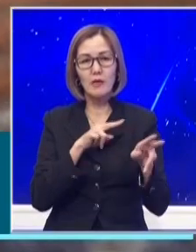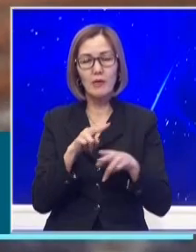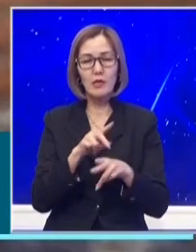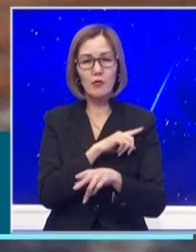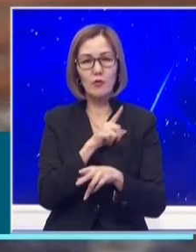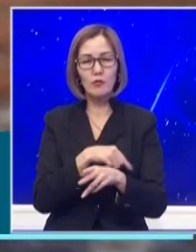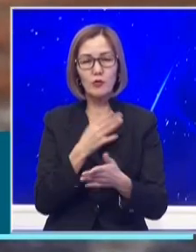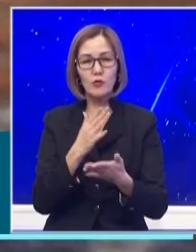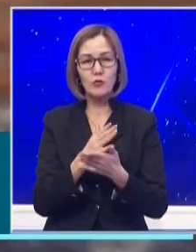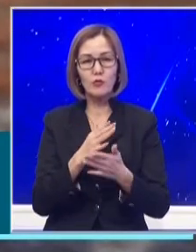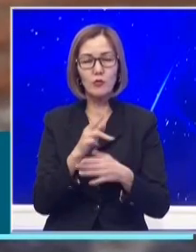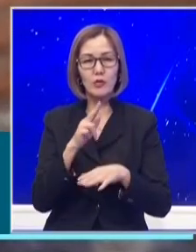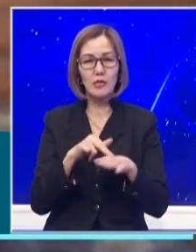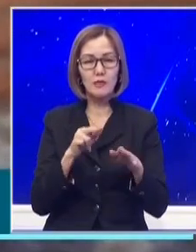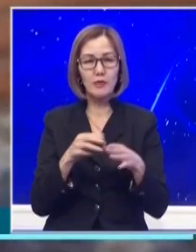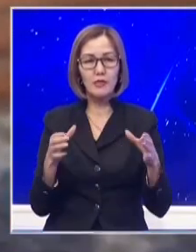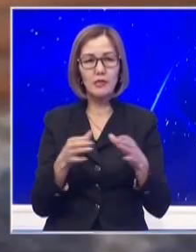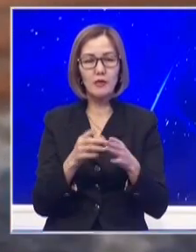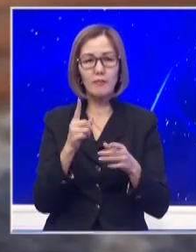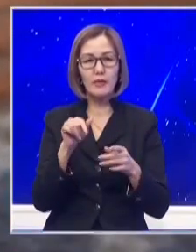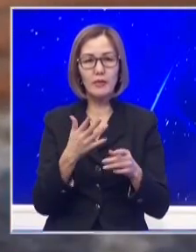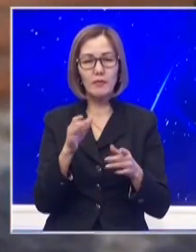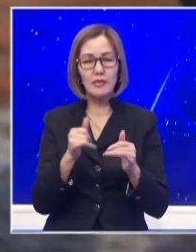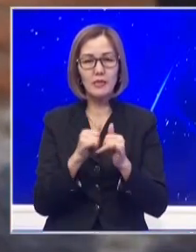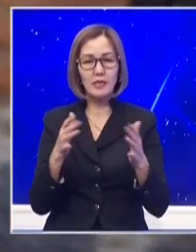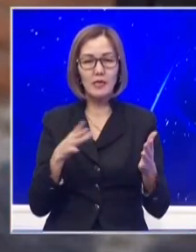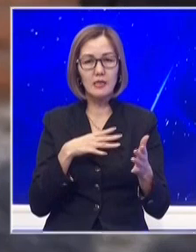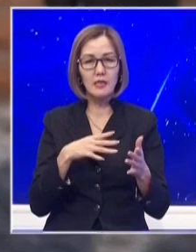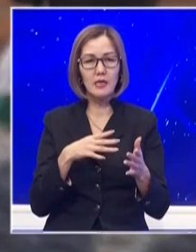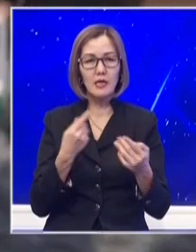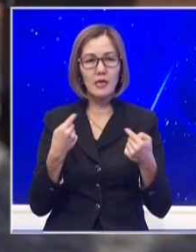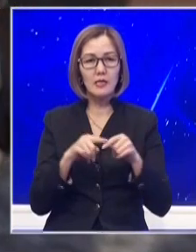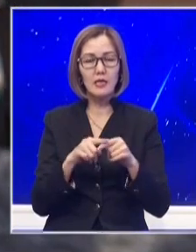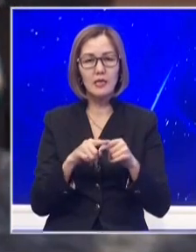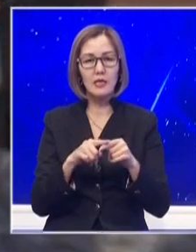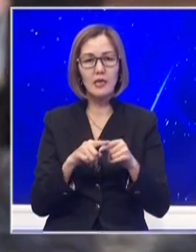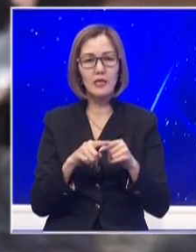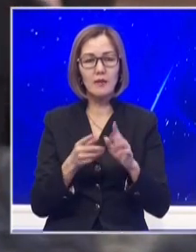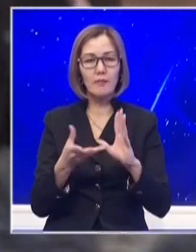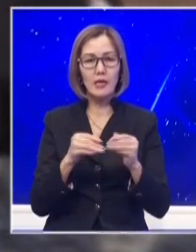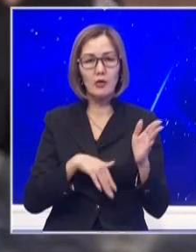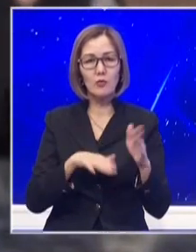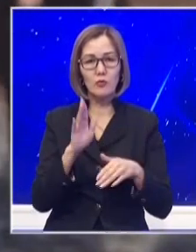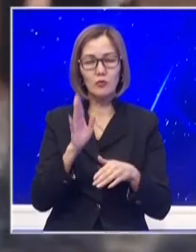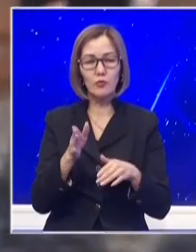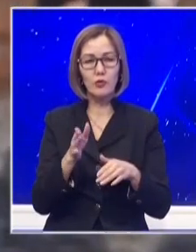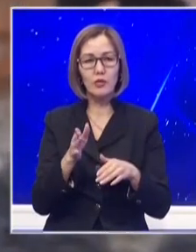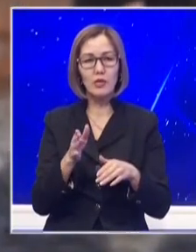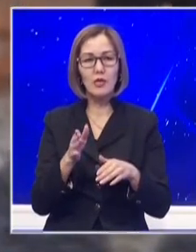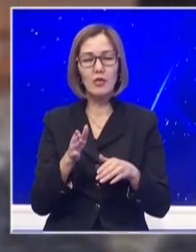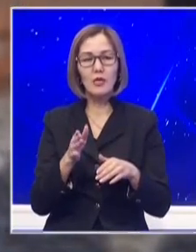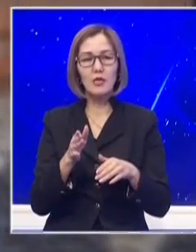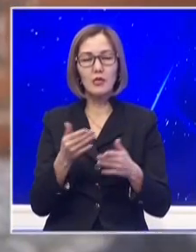үшін біз бассейн инспекция штатын 1,5 есе арттырдық. Олардың материалдық техникалық базасы да жақсартылатын болады. Сонымен